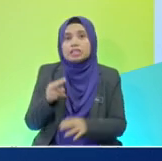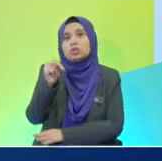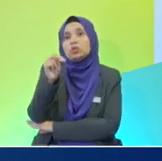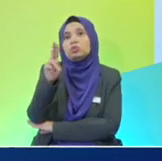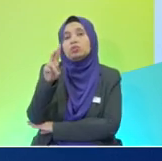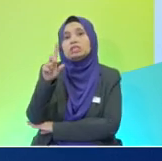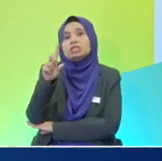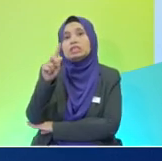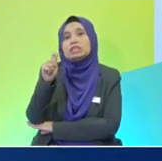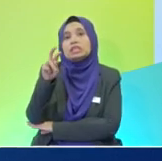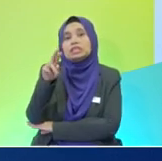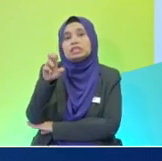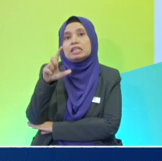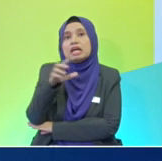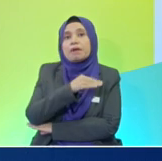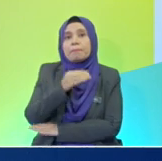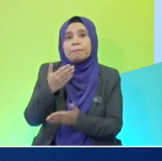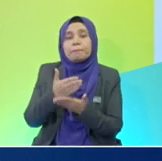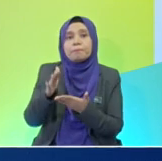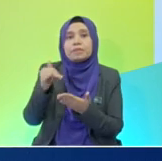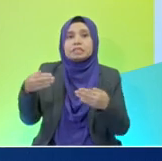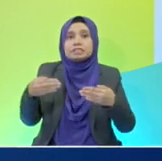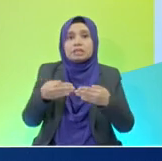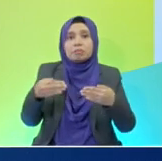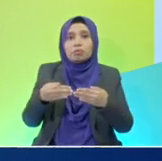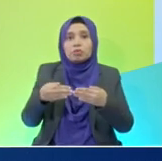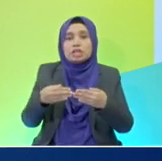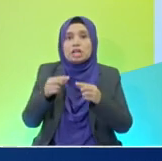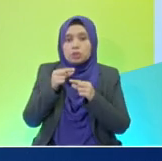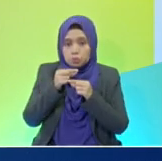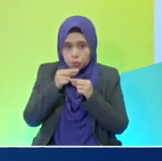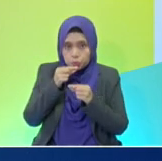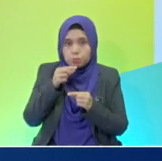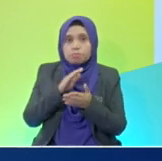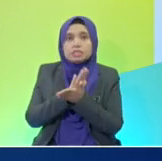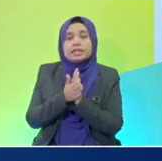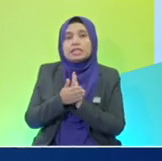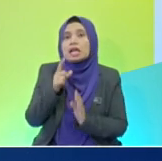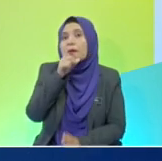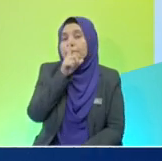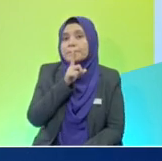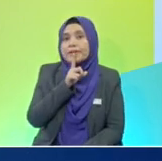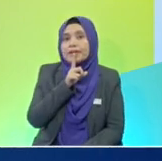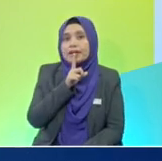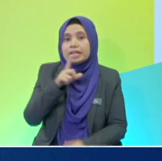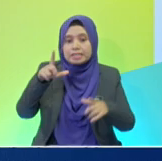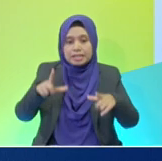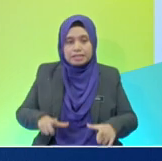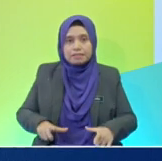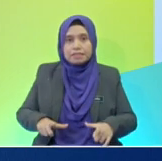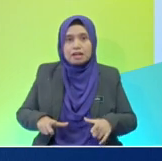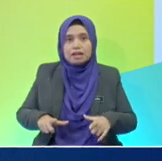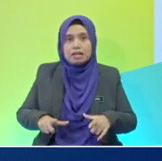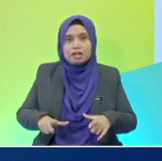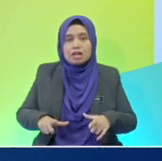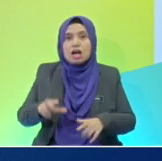keempat Panaskan bagian yang hendak disambung sehingga kuplung menjadi kemerahan oke yang kelima Letakkan pada